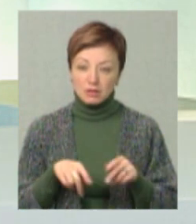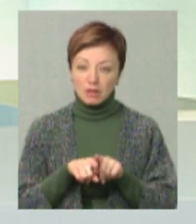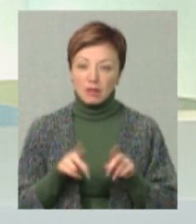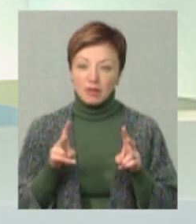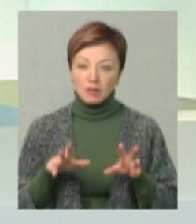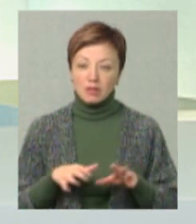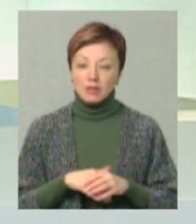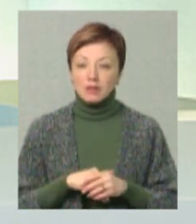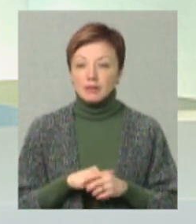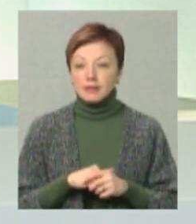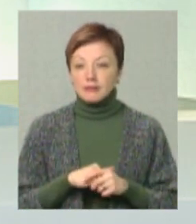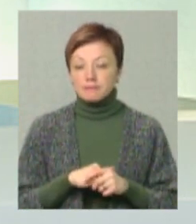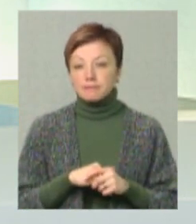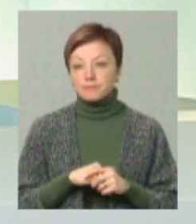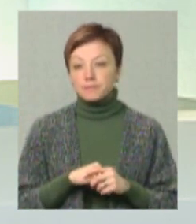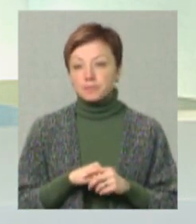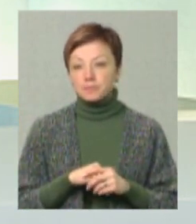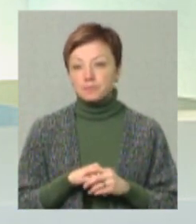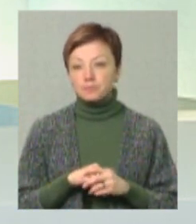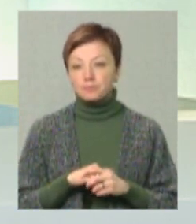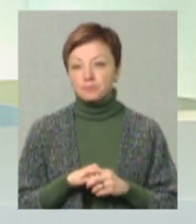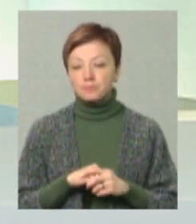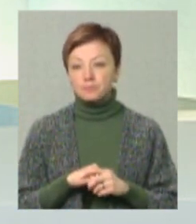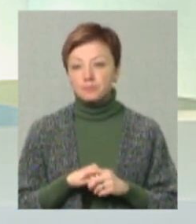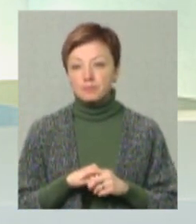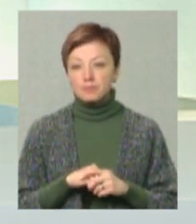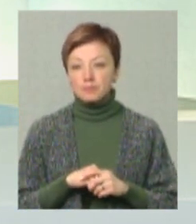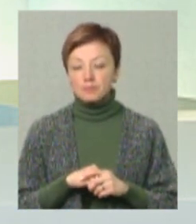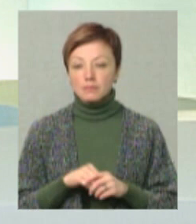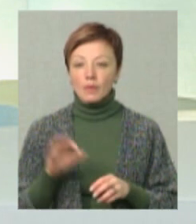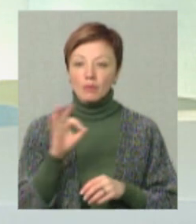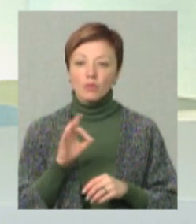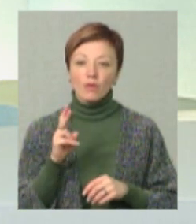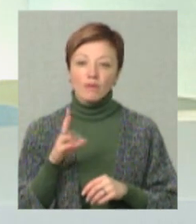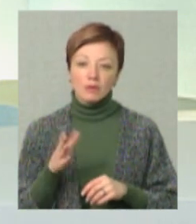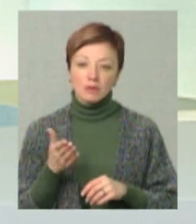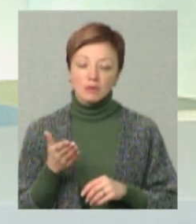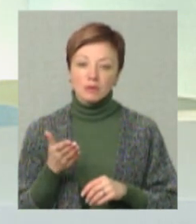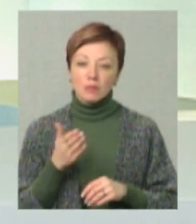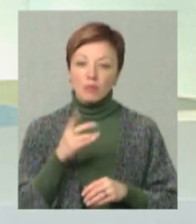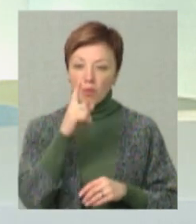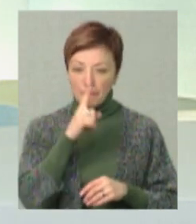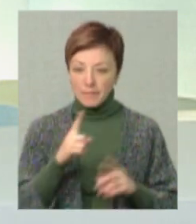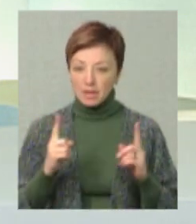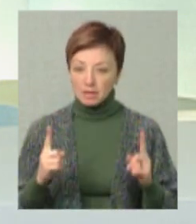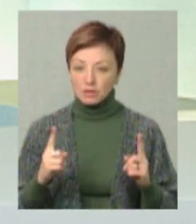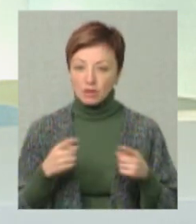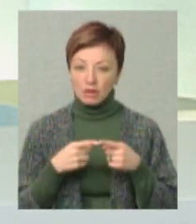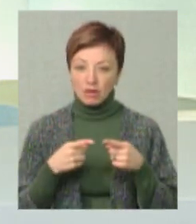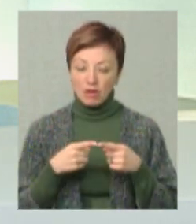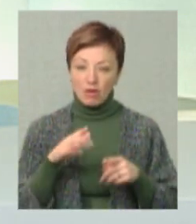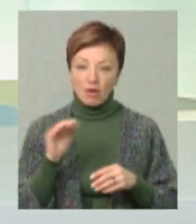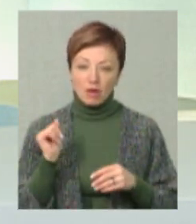вартість таких квартир. Що стосується там квартир вже по місячній оренді,